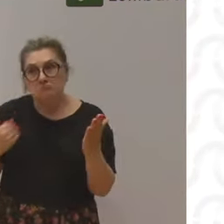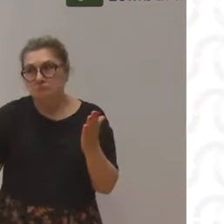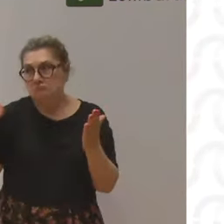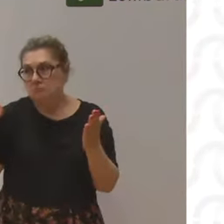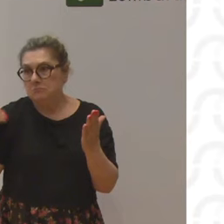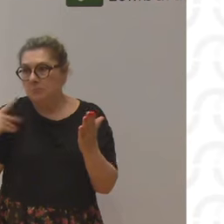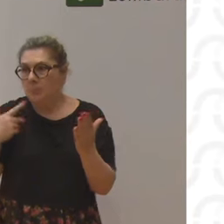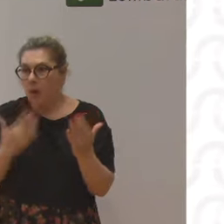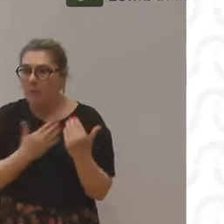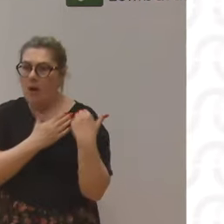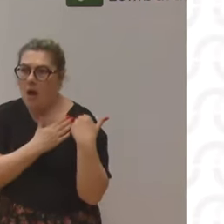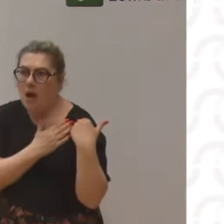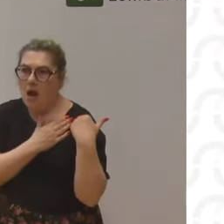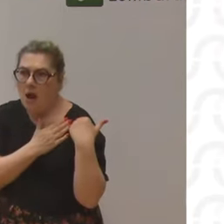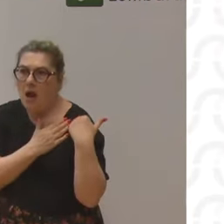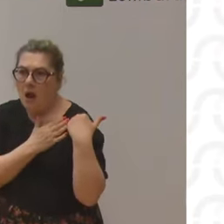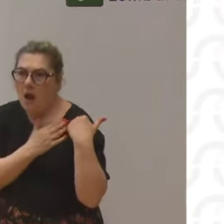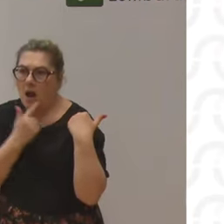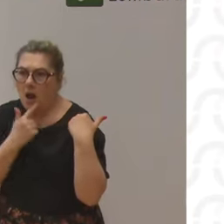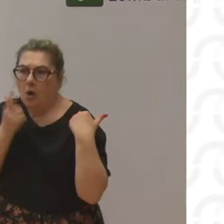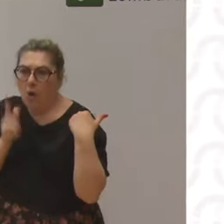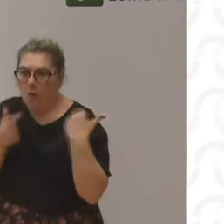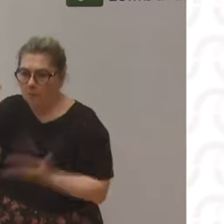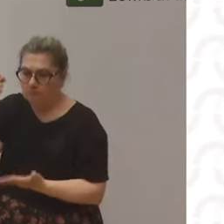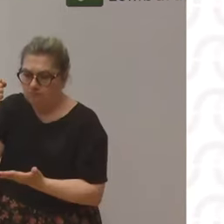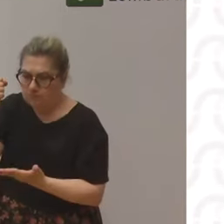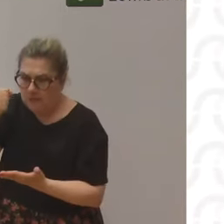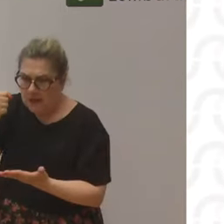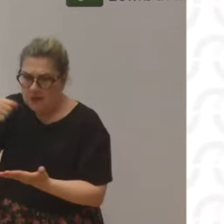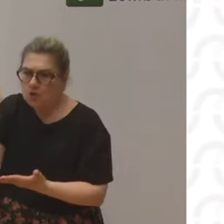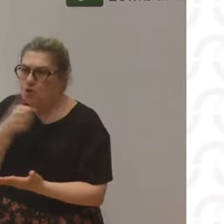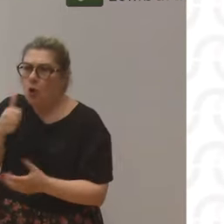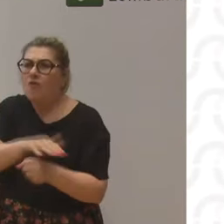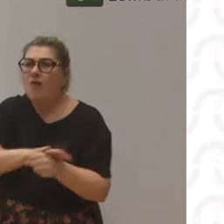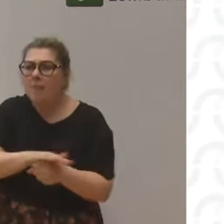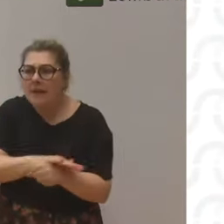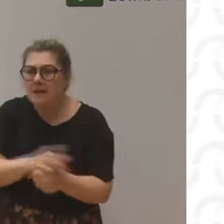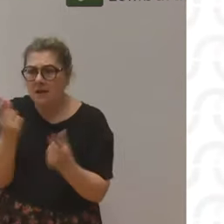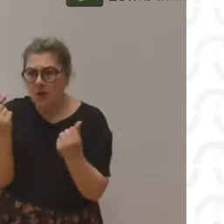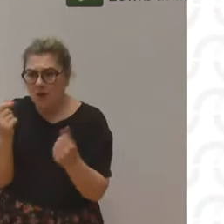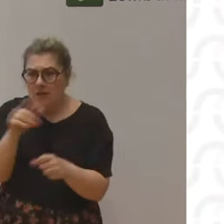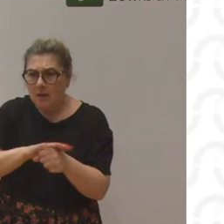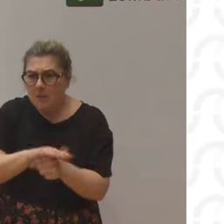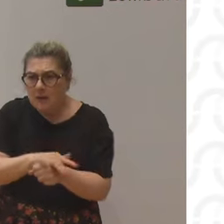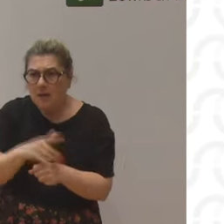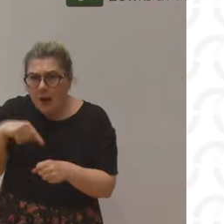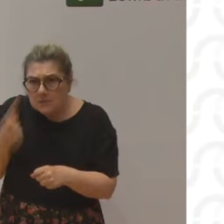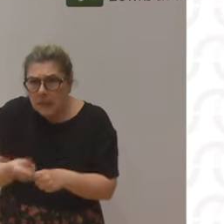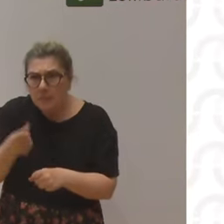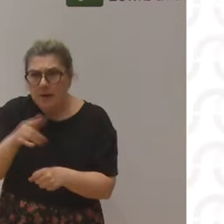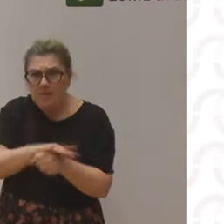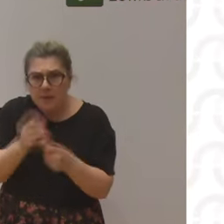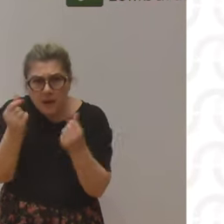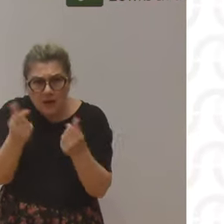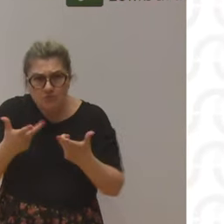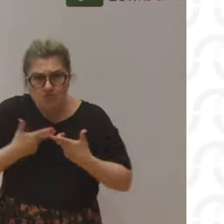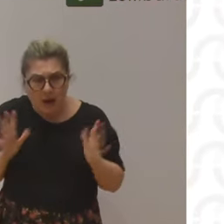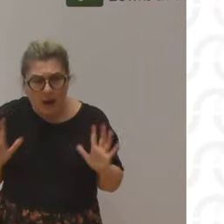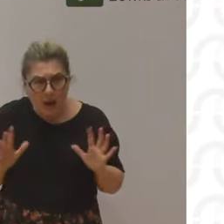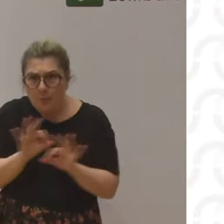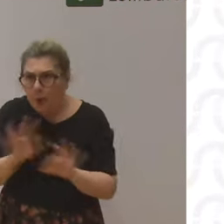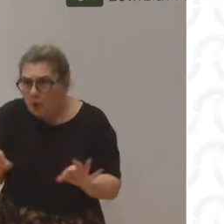spalle, voglio dire, delle forze economiche, delle famiglie. Famiglie che non sempre hanno evidentemente le forze economiche per poter mettere